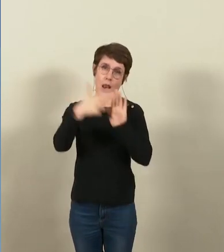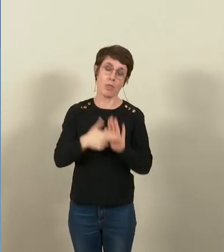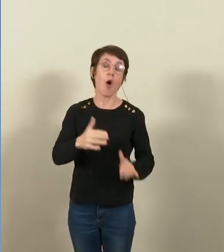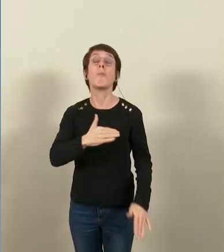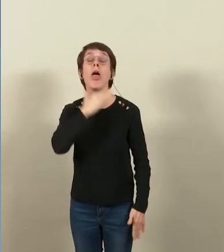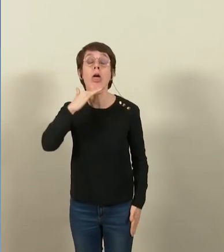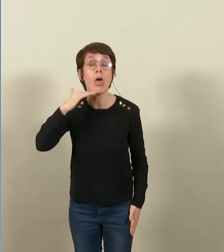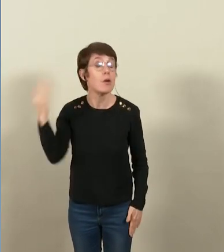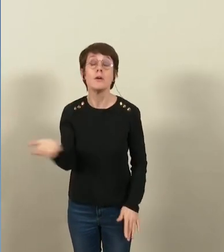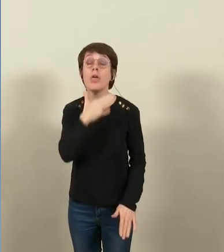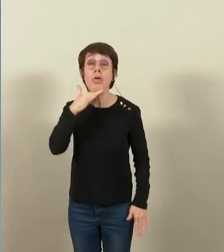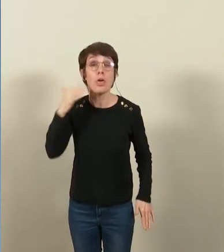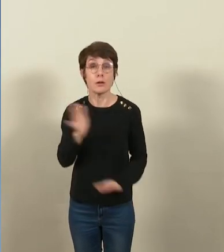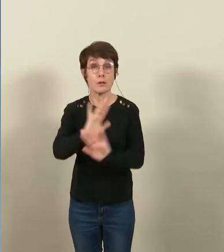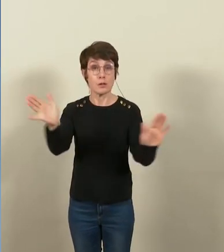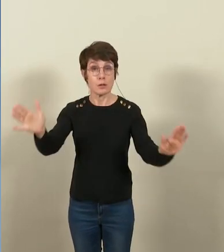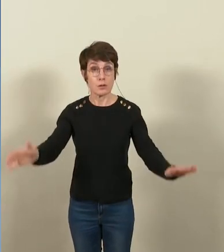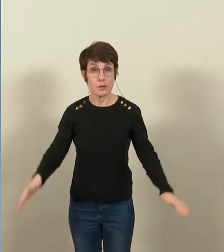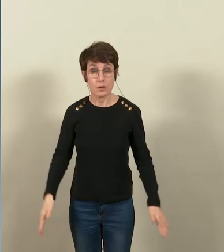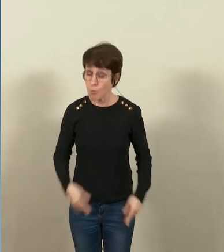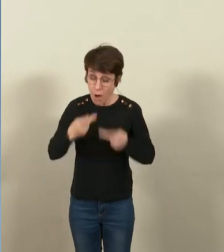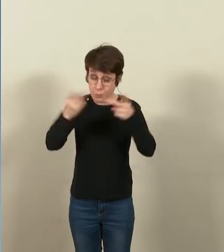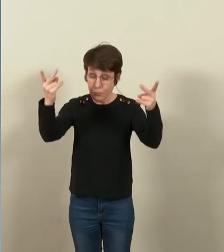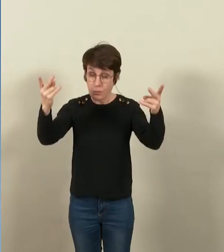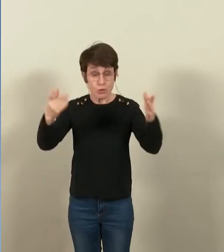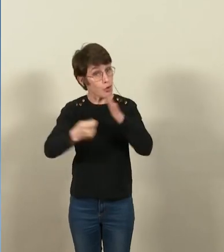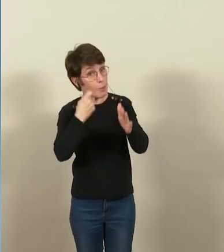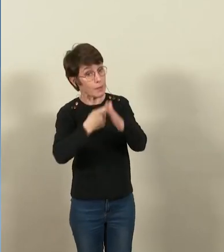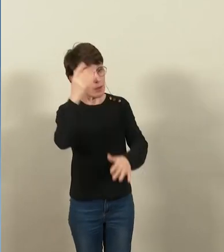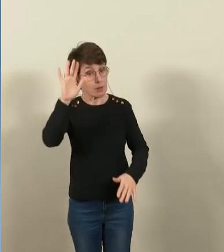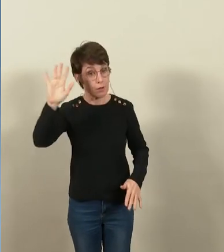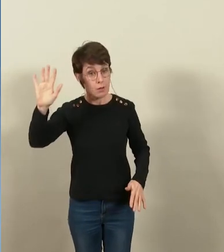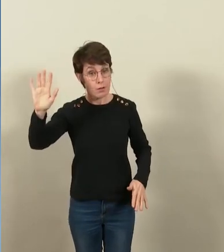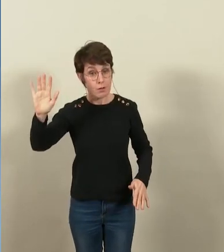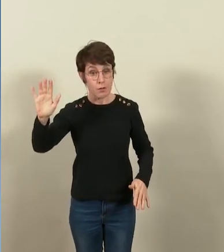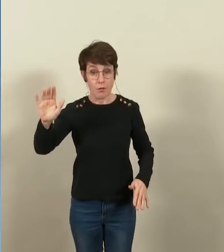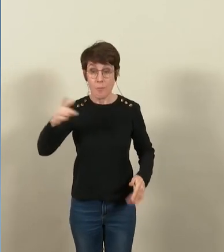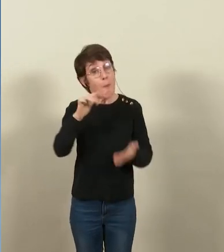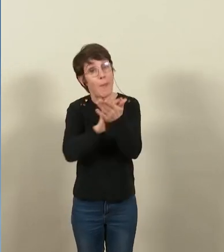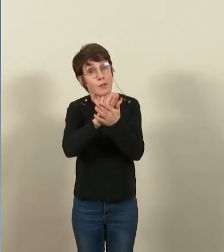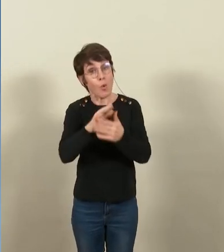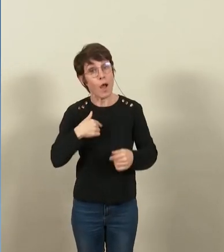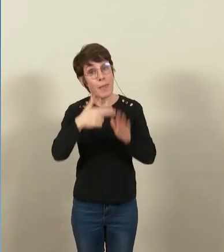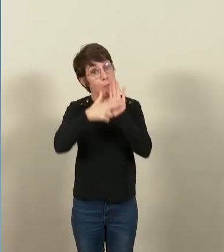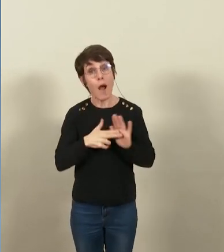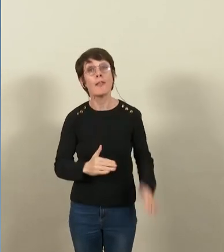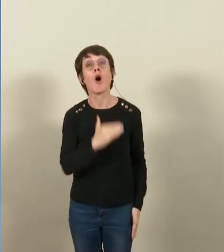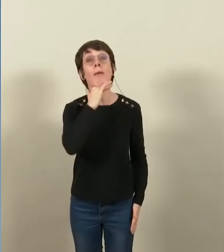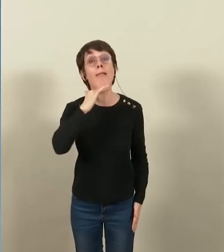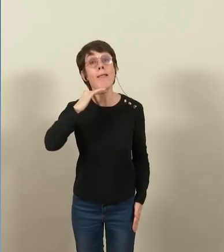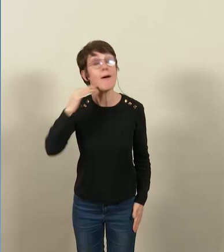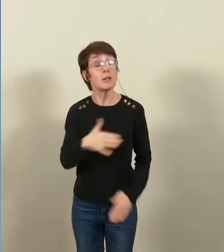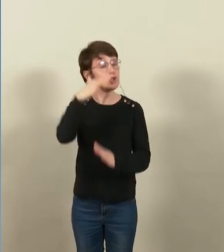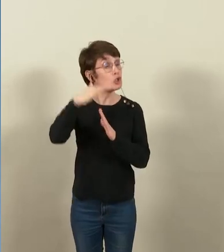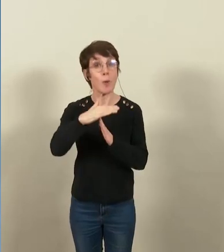on en a ralebol des normes voilà je le dis je le r excusez-moi mais un ralbol d'énorme faut quand même